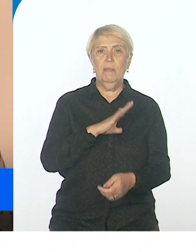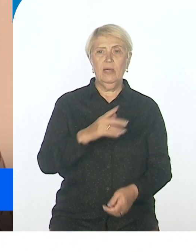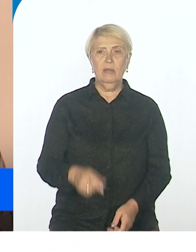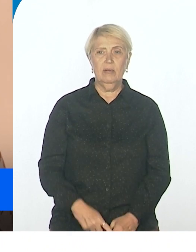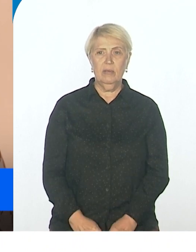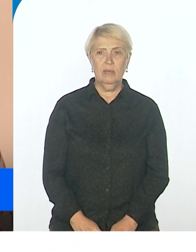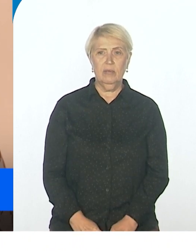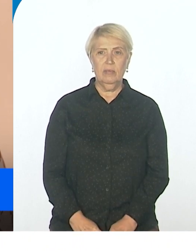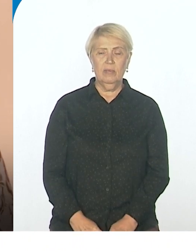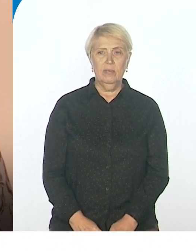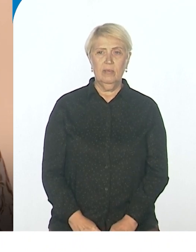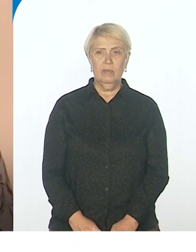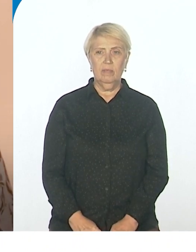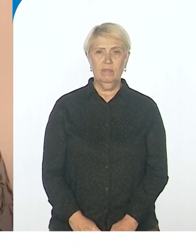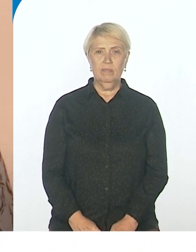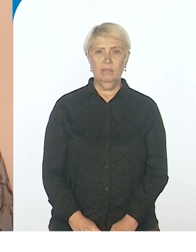такой дружбы.